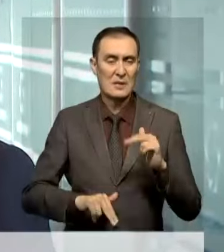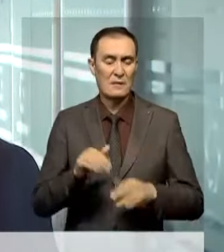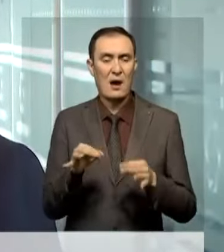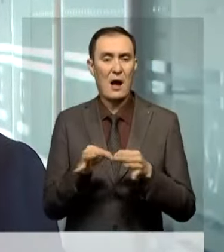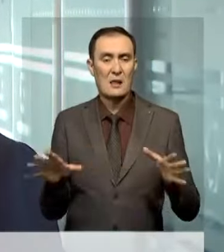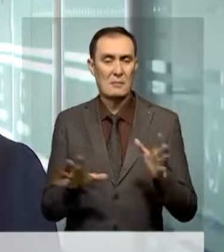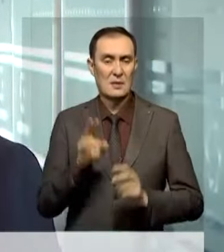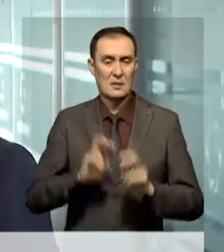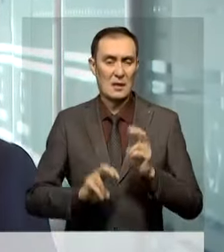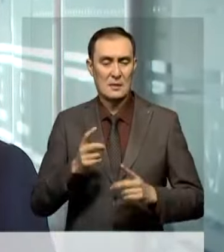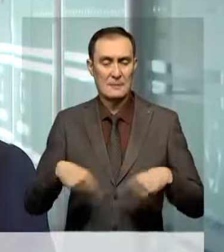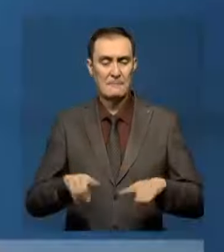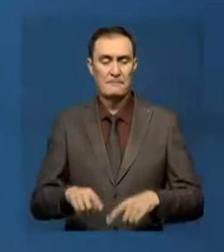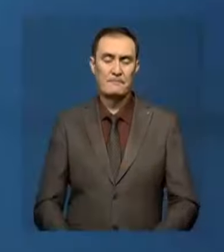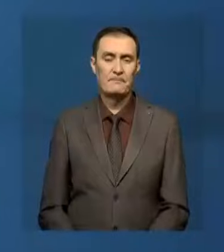атомной станции.